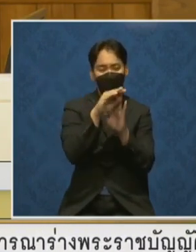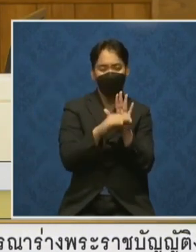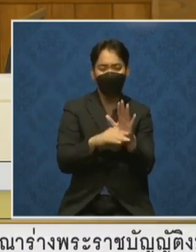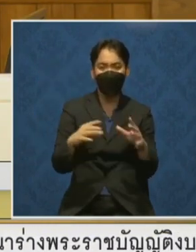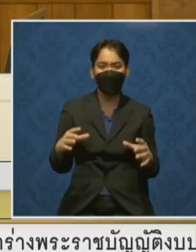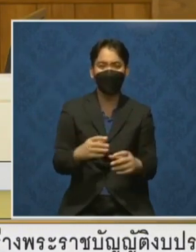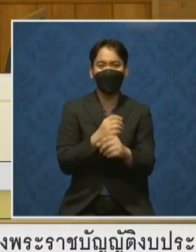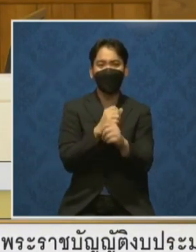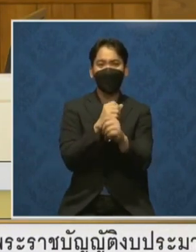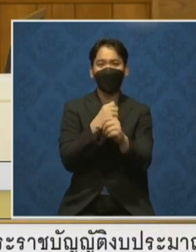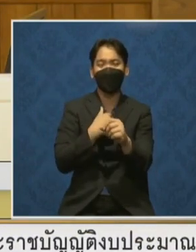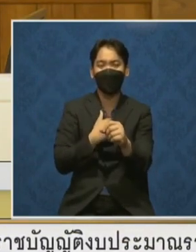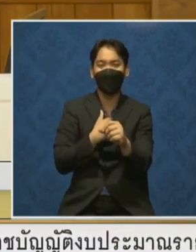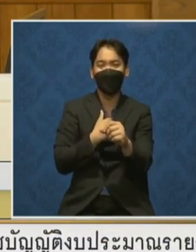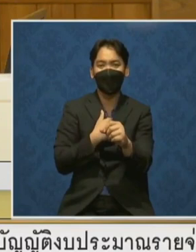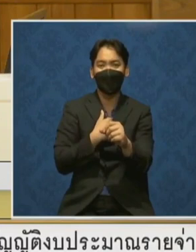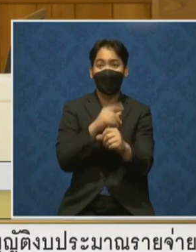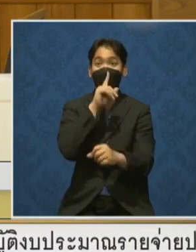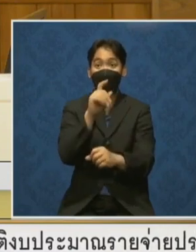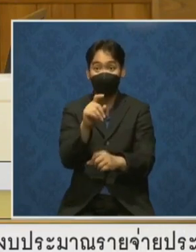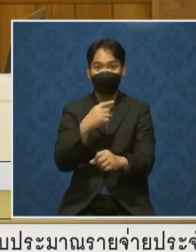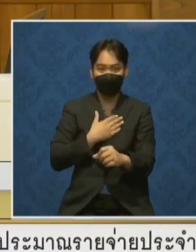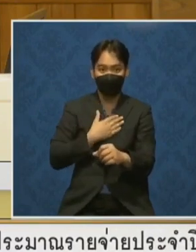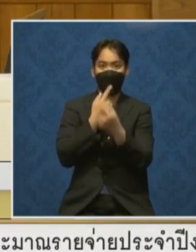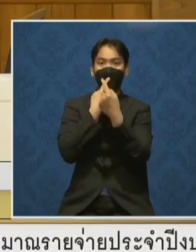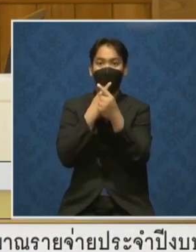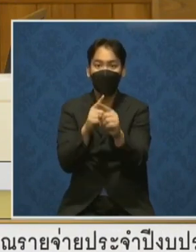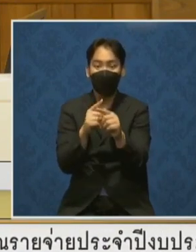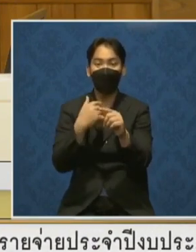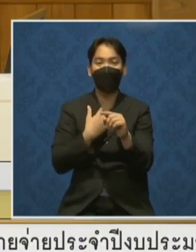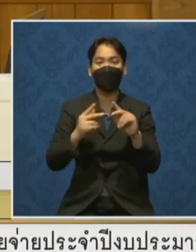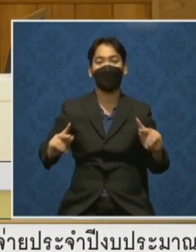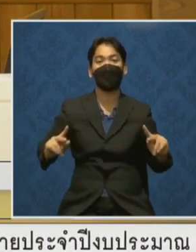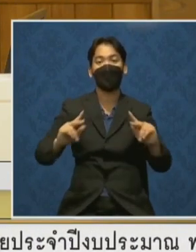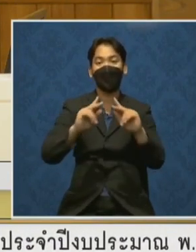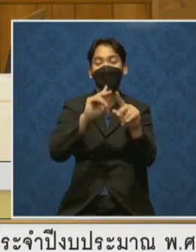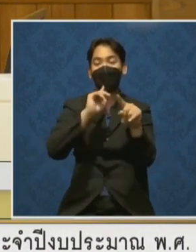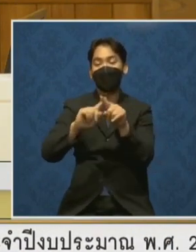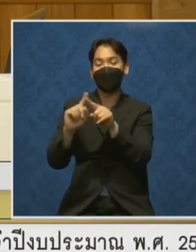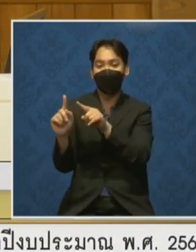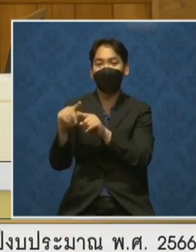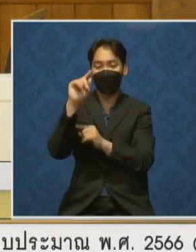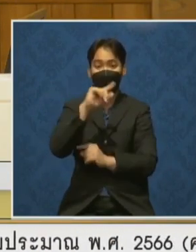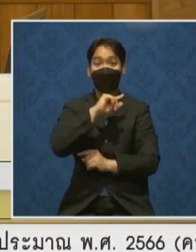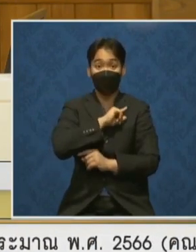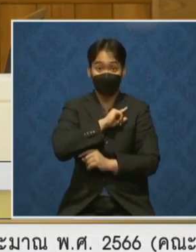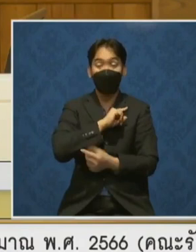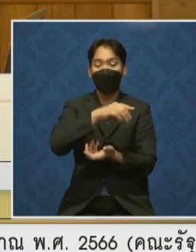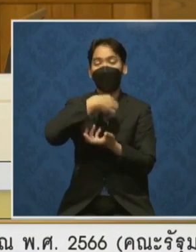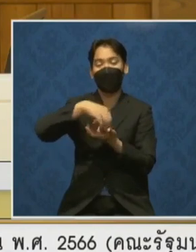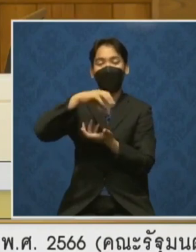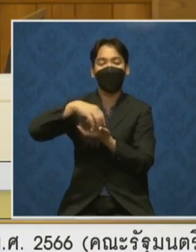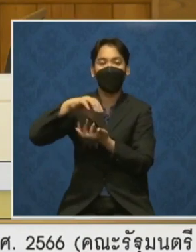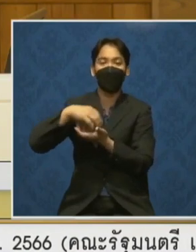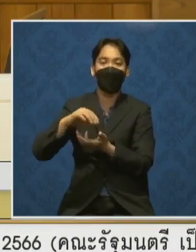อย่างไรก็ตามหวังว่าในการพิจารณาชั้นกรรมาธิการวิสามัญหากมีการปรับลดงบประมาณบางรายการออกไป